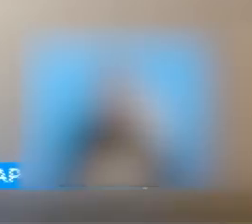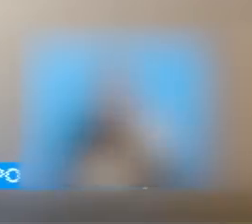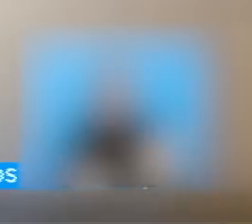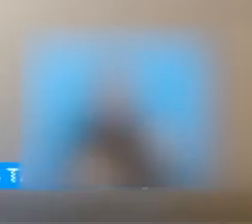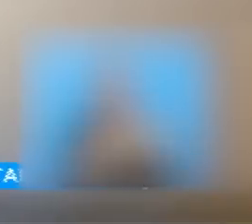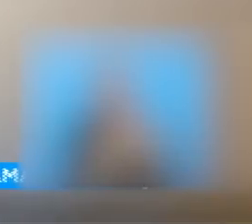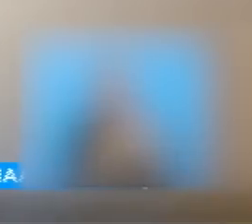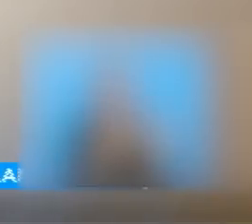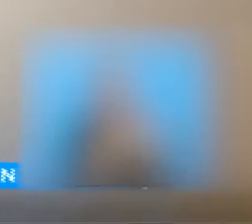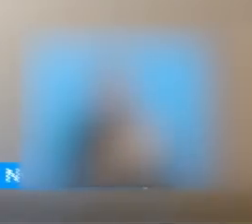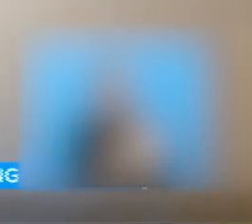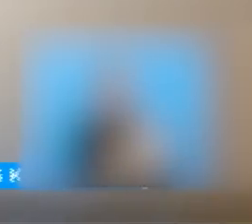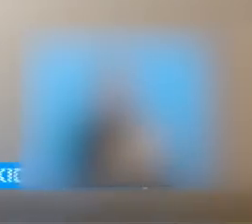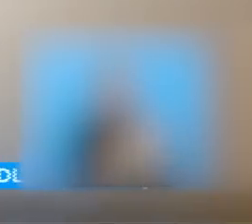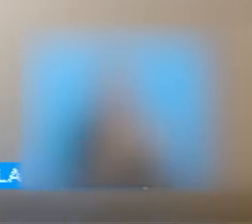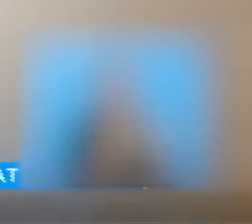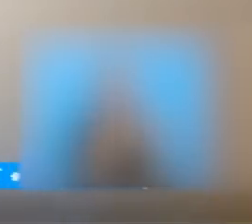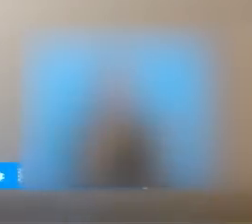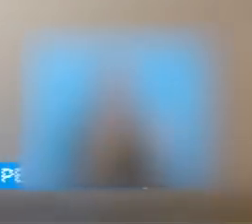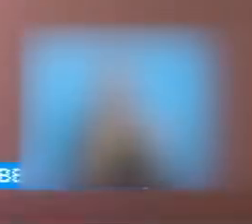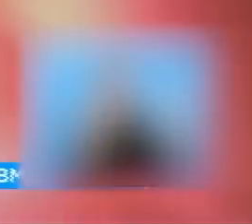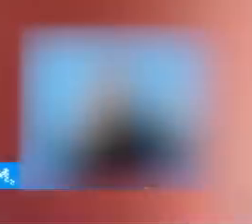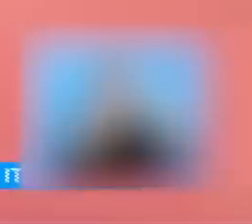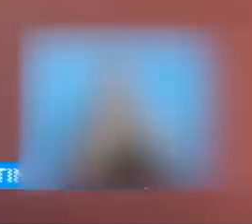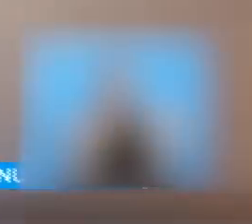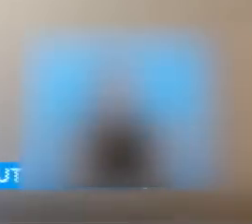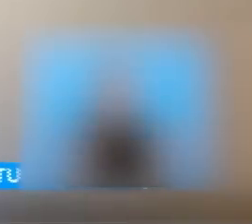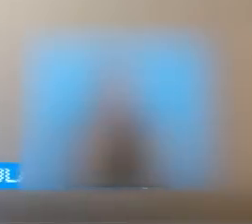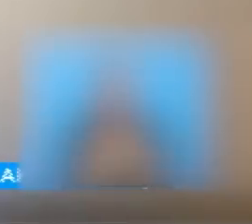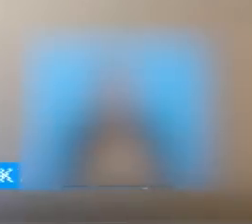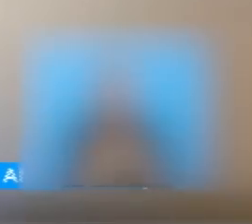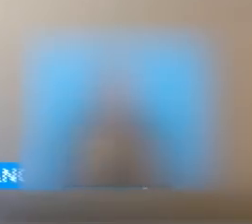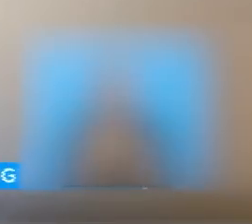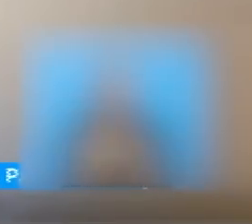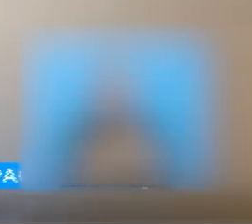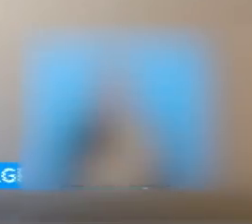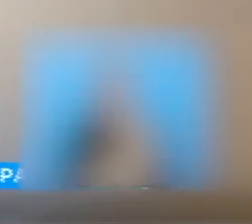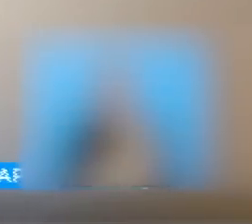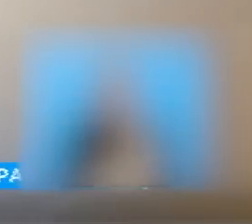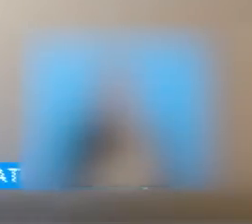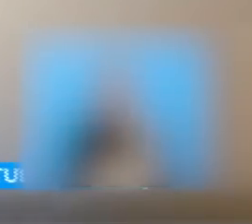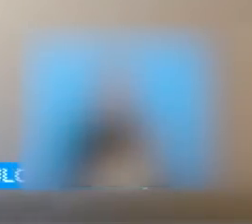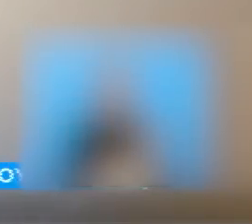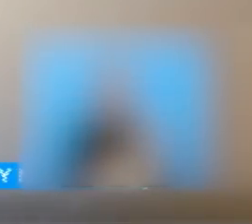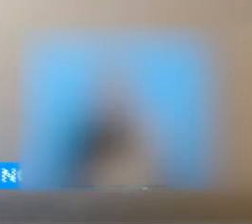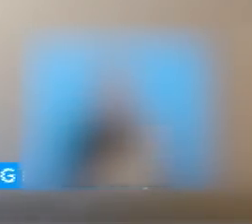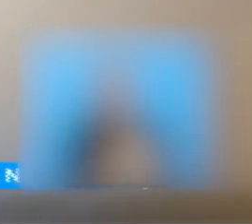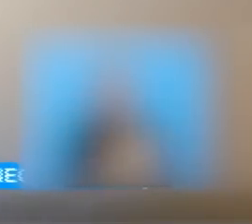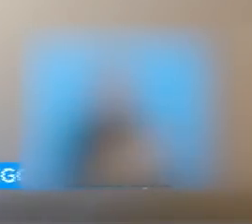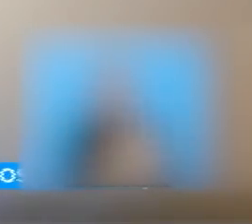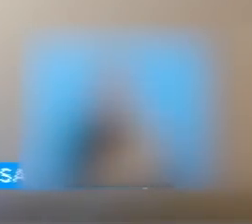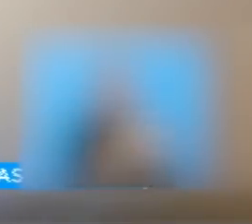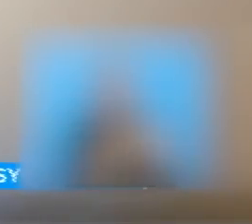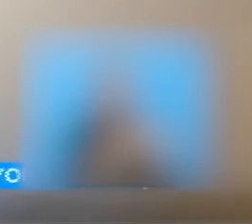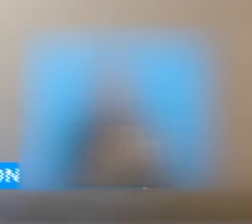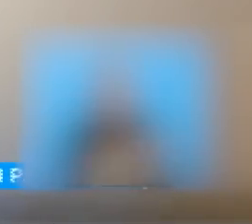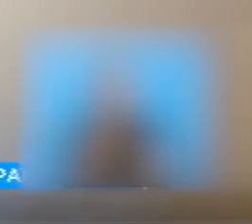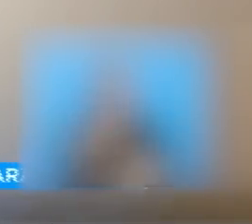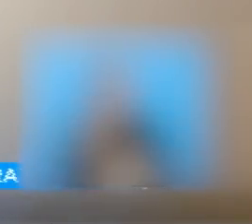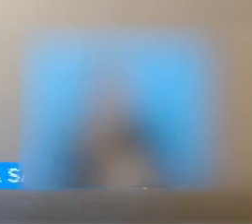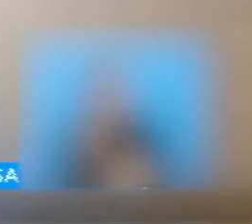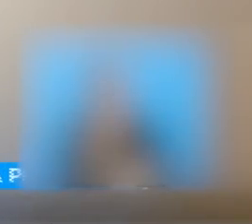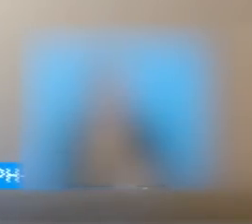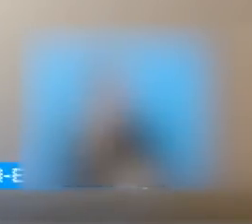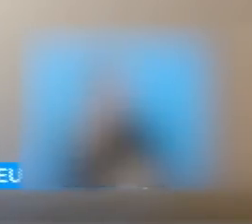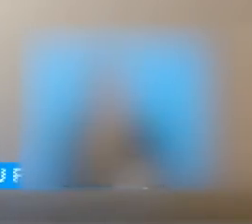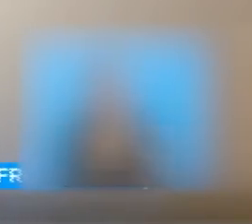sa 2 bansa nang walang napagkasunduan. Base raw sa statement ng Interior Ministry ng Kuwait, tumanggi ang Filipino delegation na